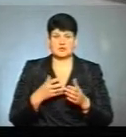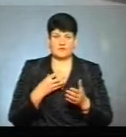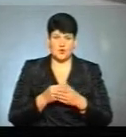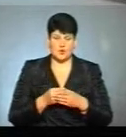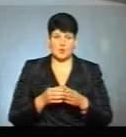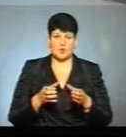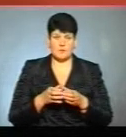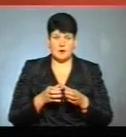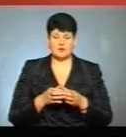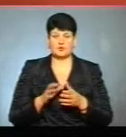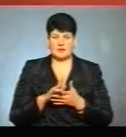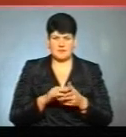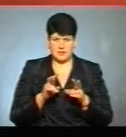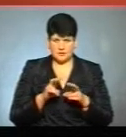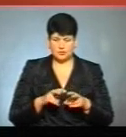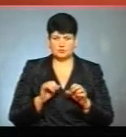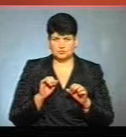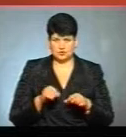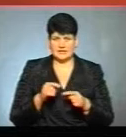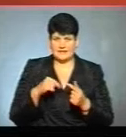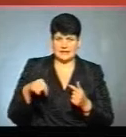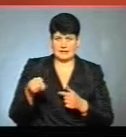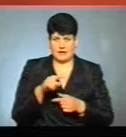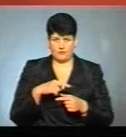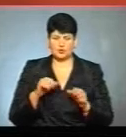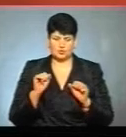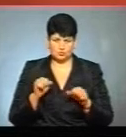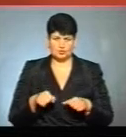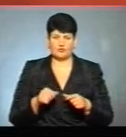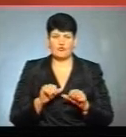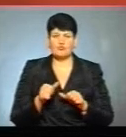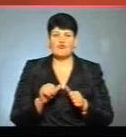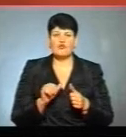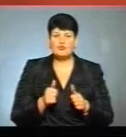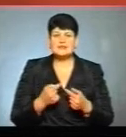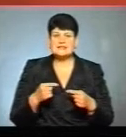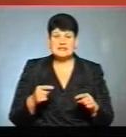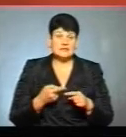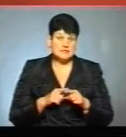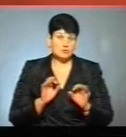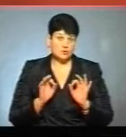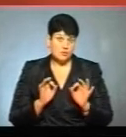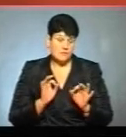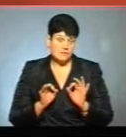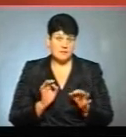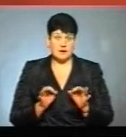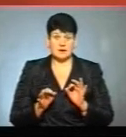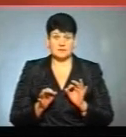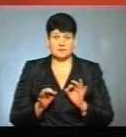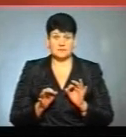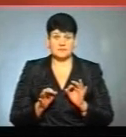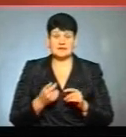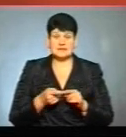територіальну громаду. Далі ми аналізуємо потенційні центри навколо нього, формуються інші. І це була нормальна, цілком логічна. Тобто